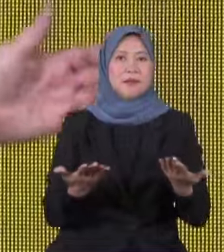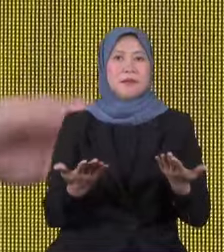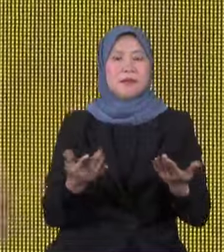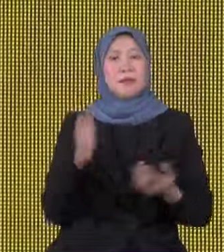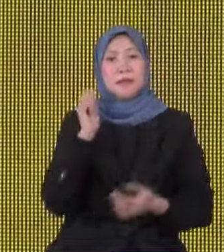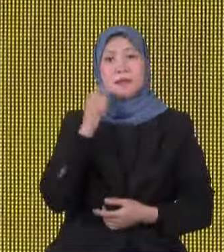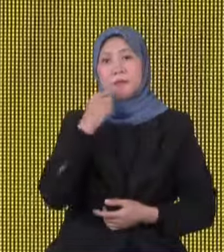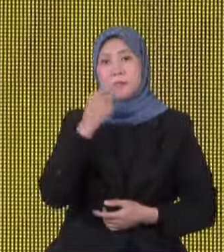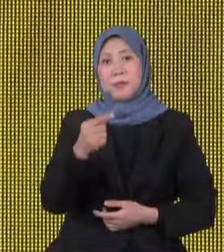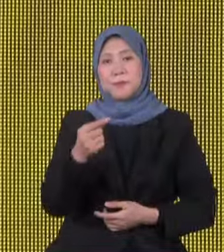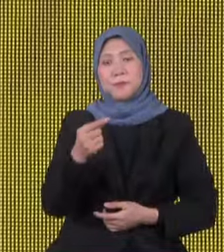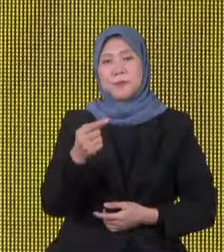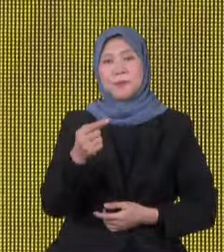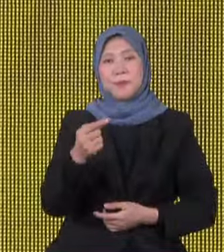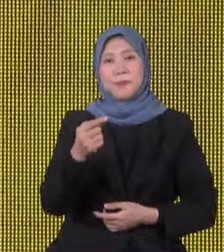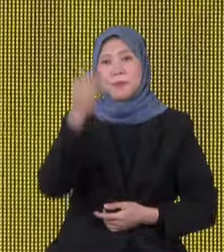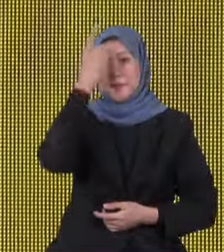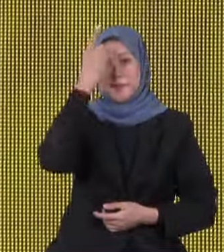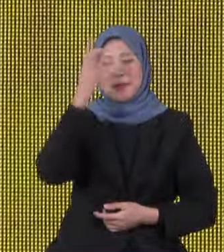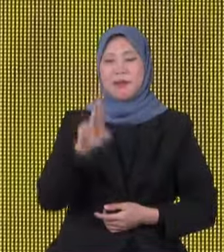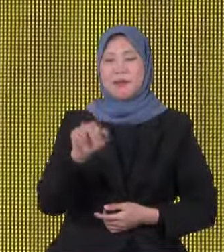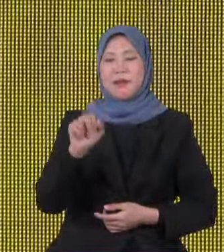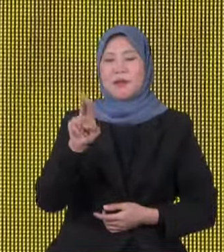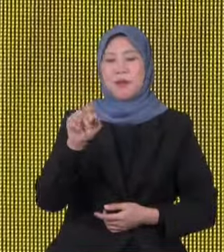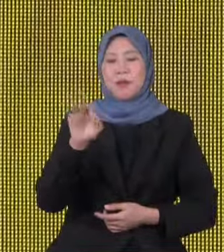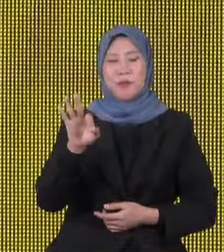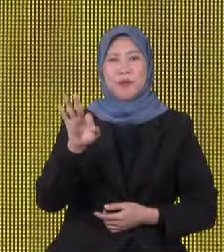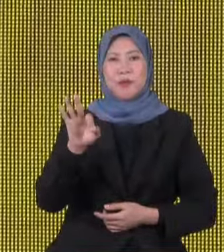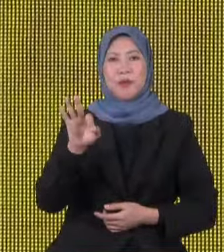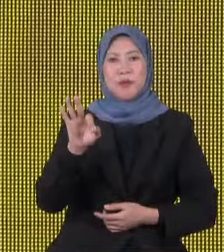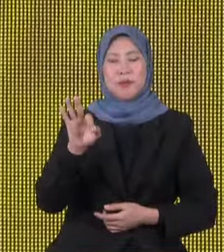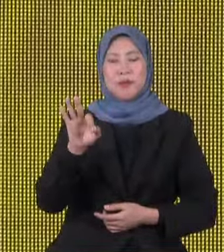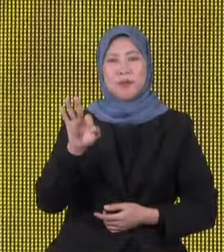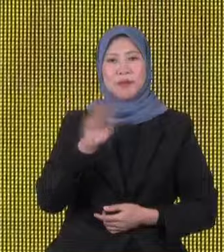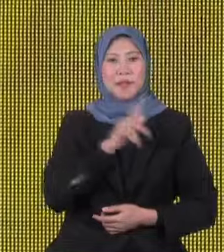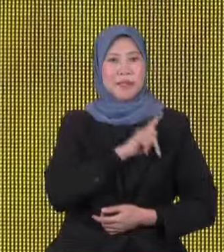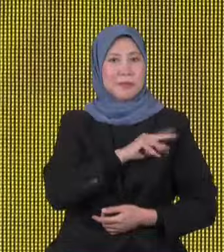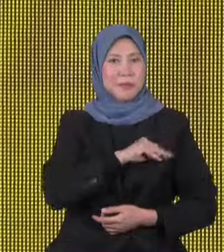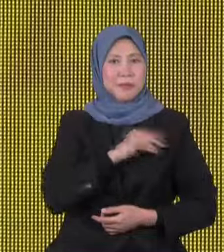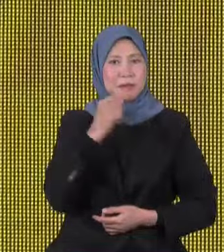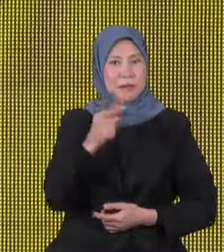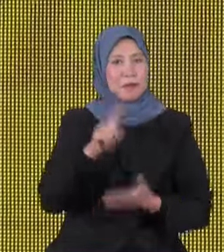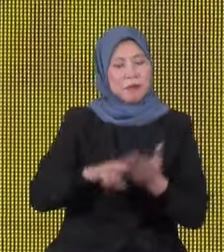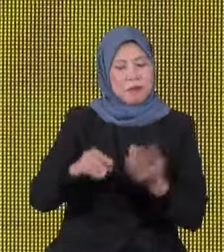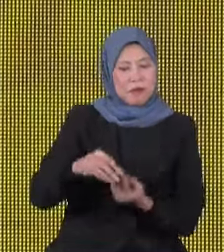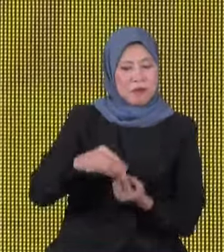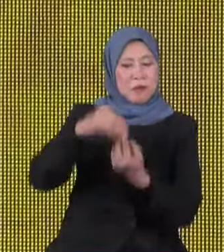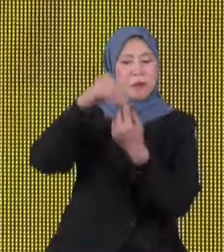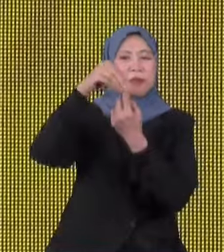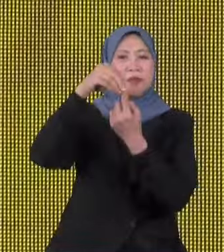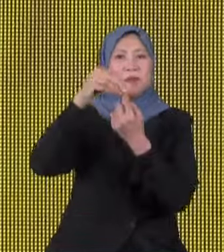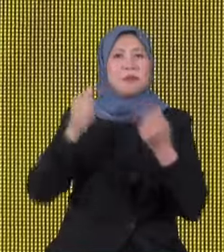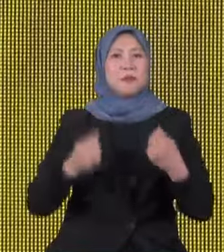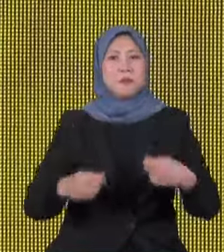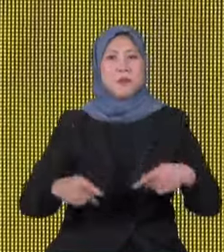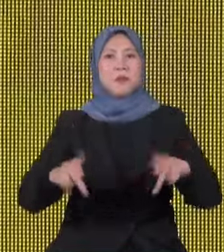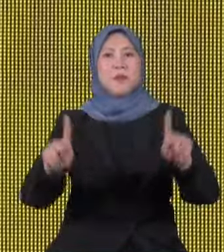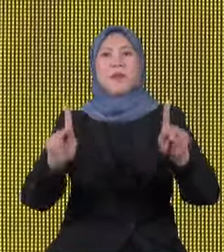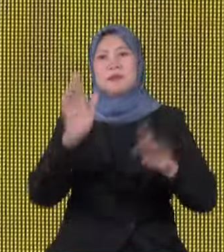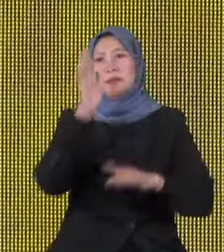disebut oleh saudara Datuk Merauf Yusof tadi tentang apa keistimewaan ruang peluang